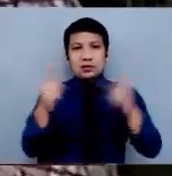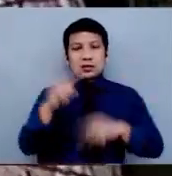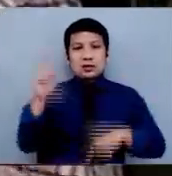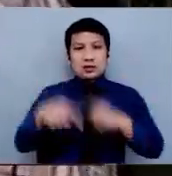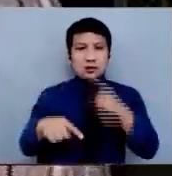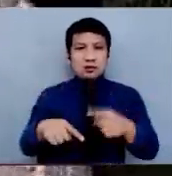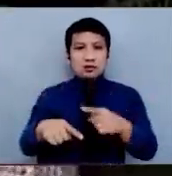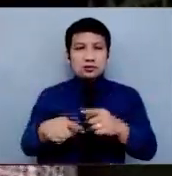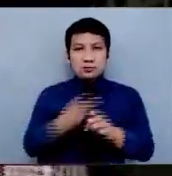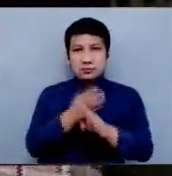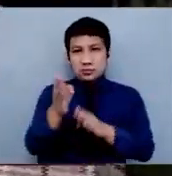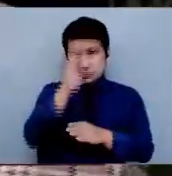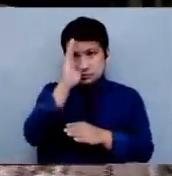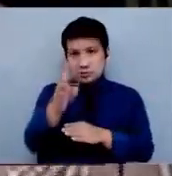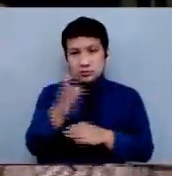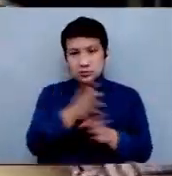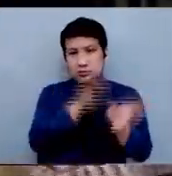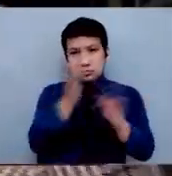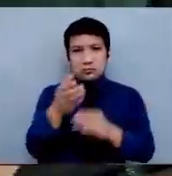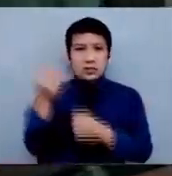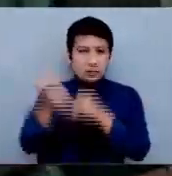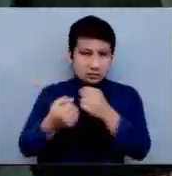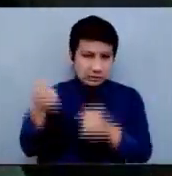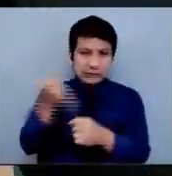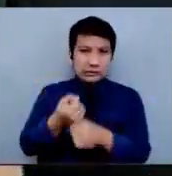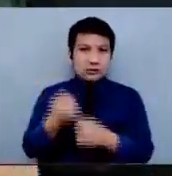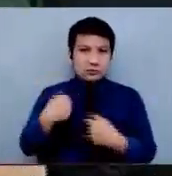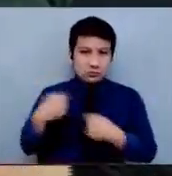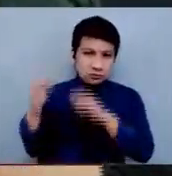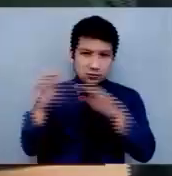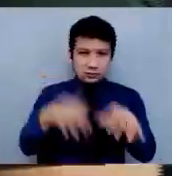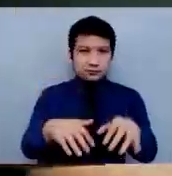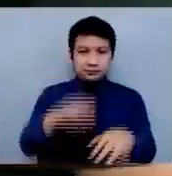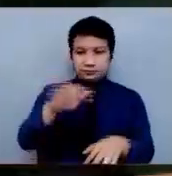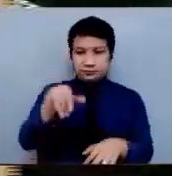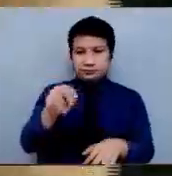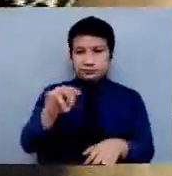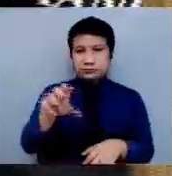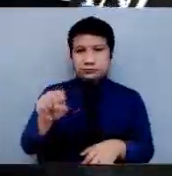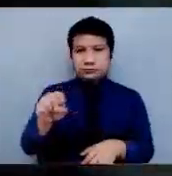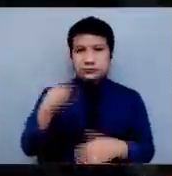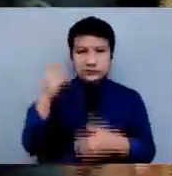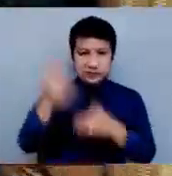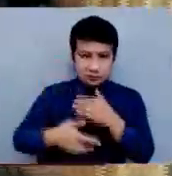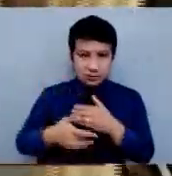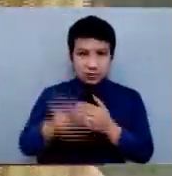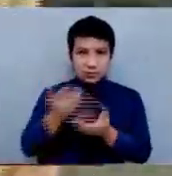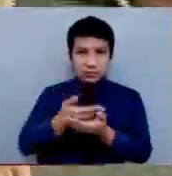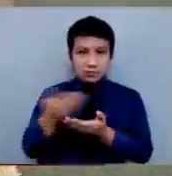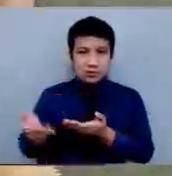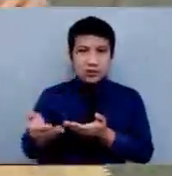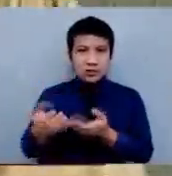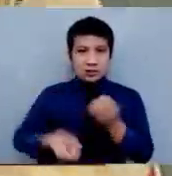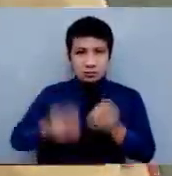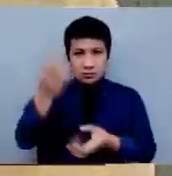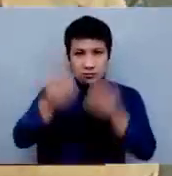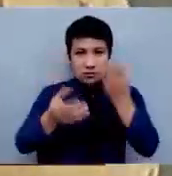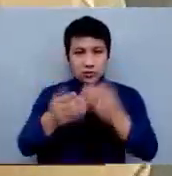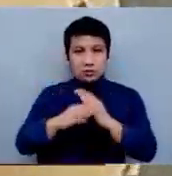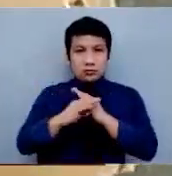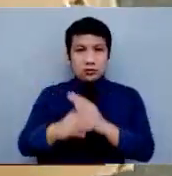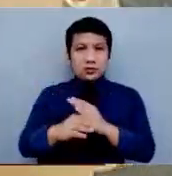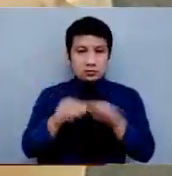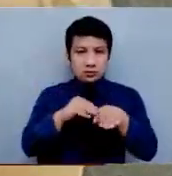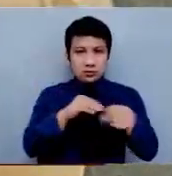na ako dumedirect. Yearly akong pumupunta dito. Si Jonas naman, inagahan na ang pamimili ng mga paputok para makaiwas sa